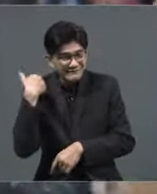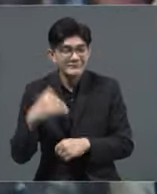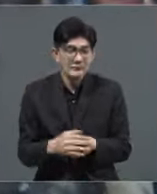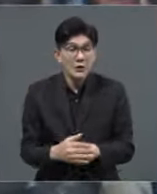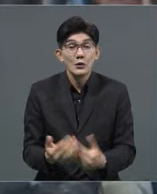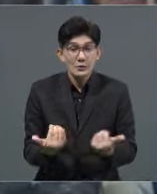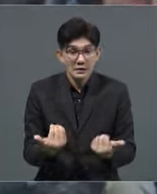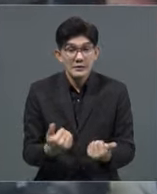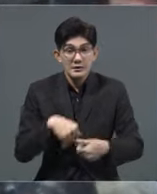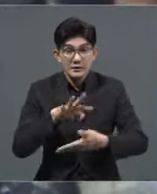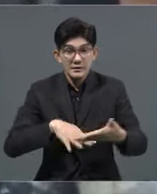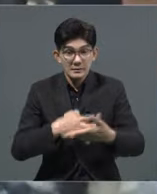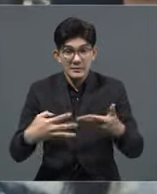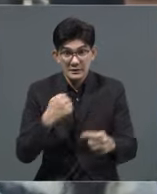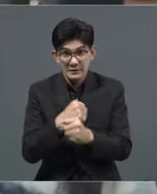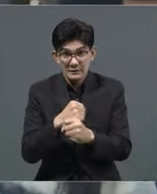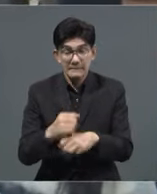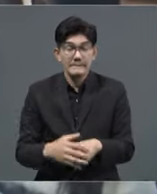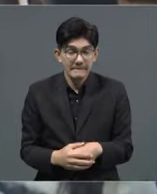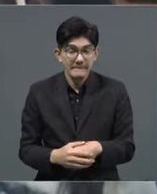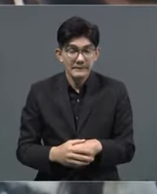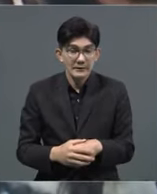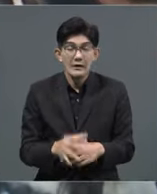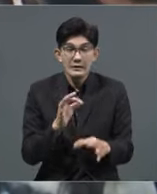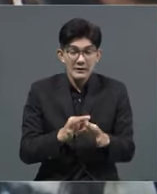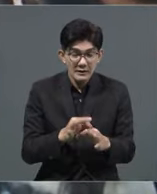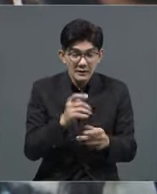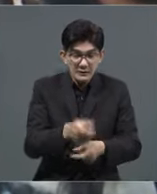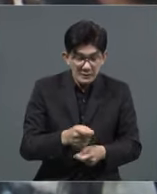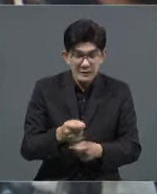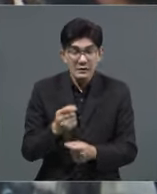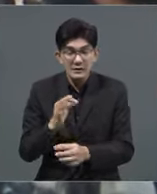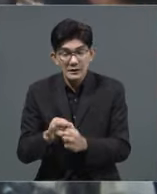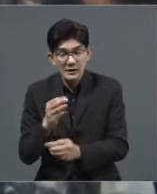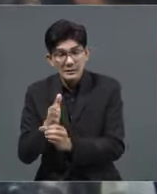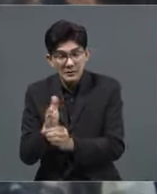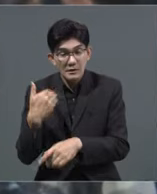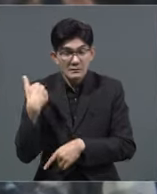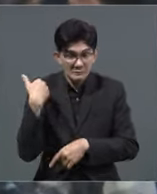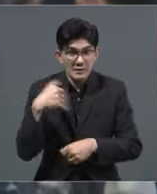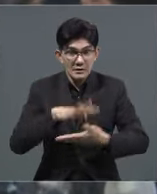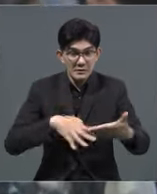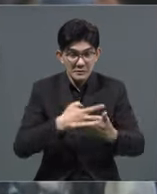วันนี้ออกมาตรการแล้วนะครับทั้งธกส.และออมสินเนาะ